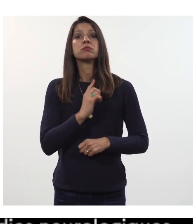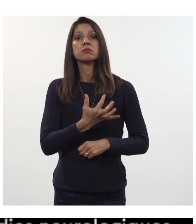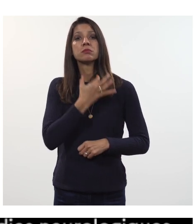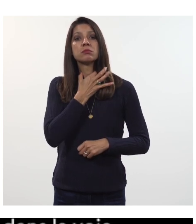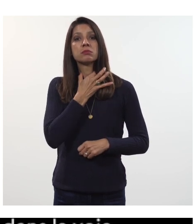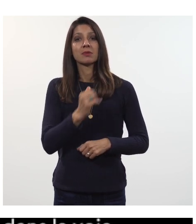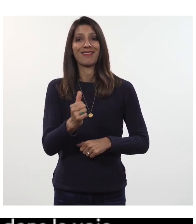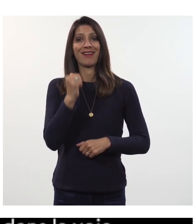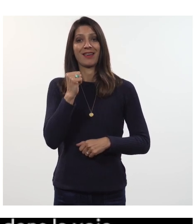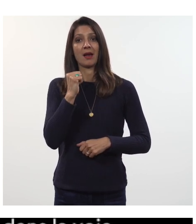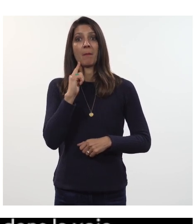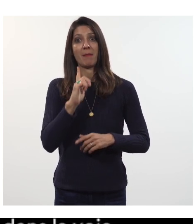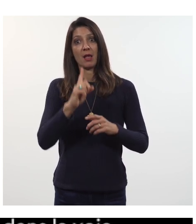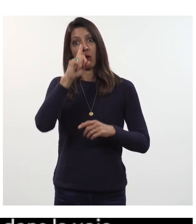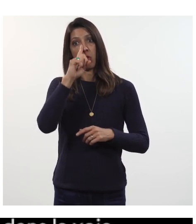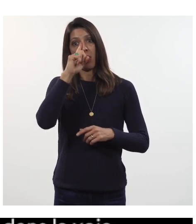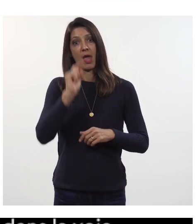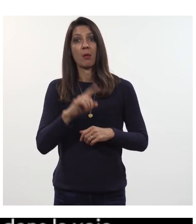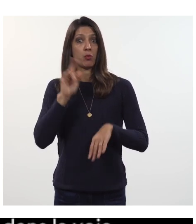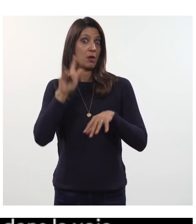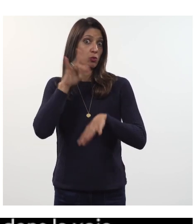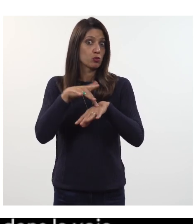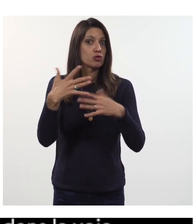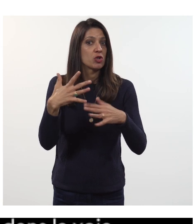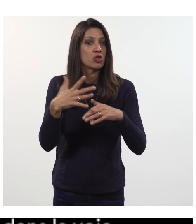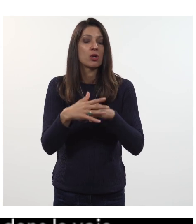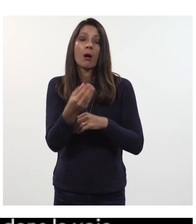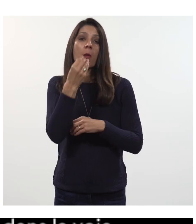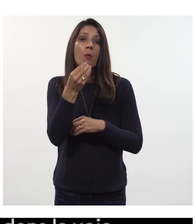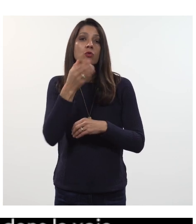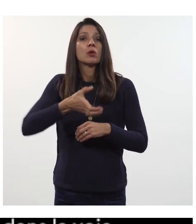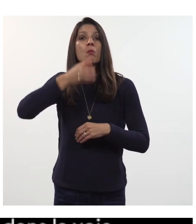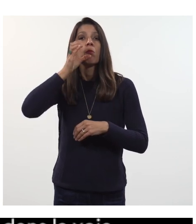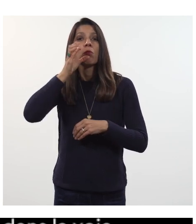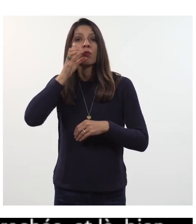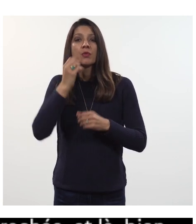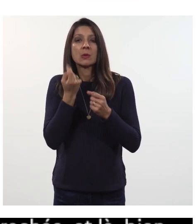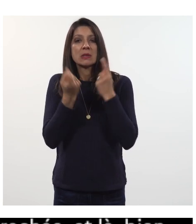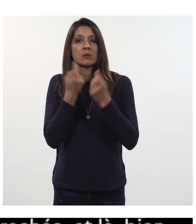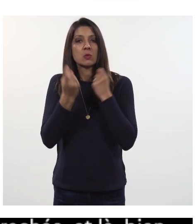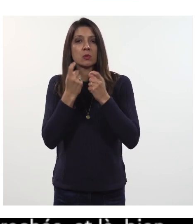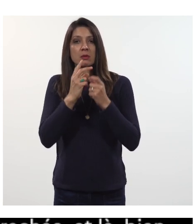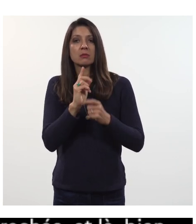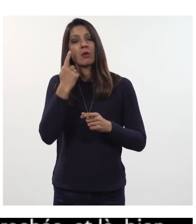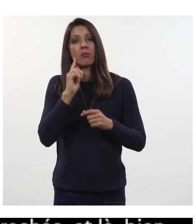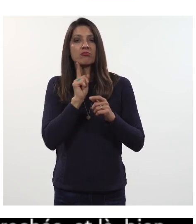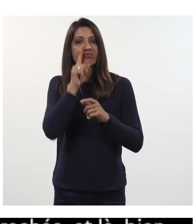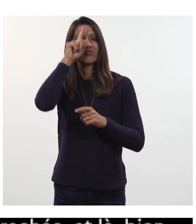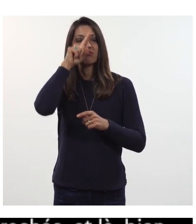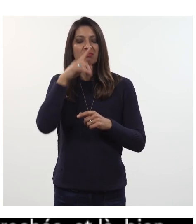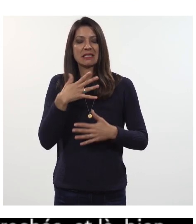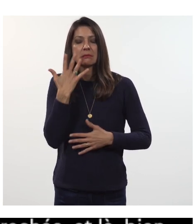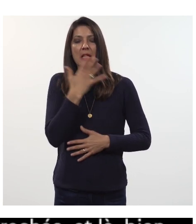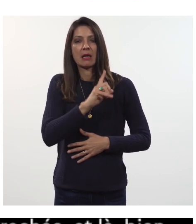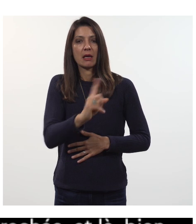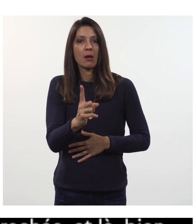en arrière, mais vers le nez. Vous l'avez peut-être déjà vécu, hein. Vous mangez, vous buvez quelque chose de gazeux, ça passe par le nez, c'est très désagréable. Et puis, il peut y avoir les